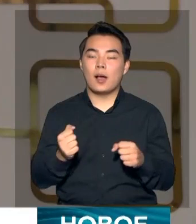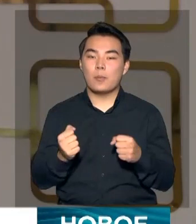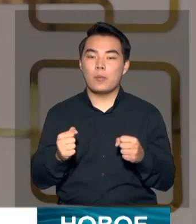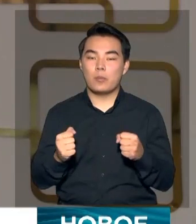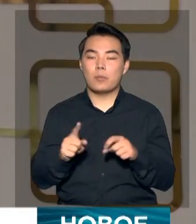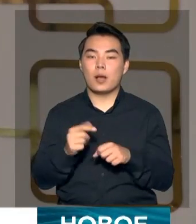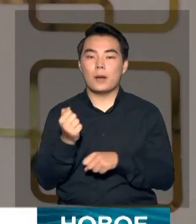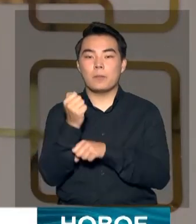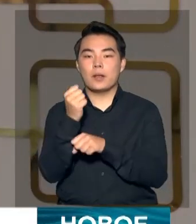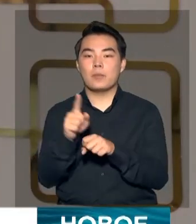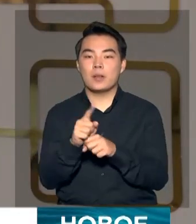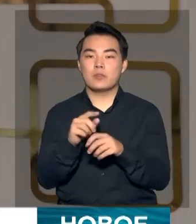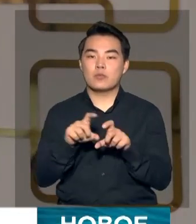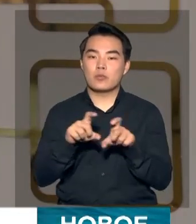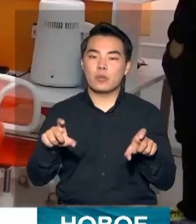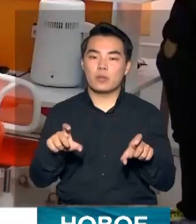близлежащих малокомплектных школ.